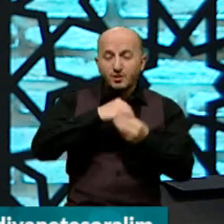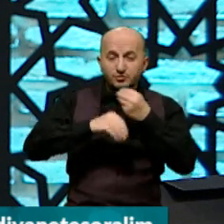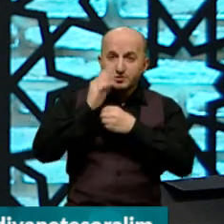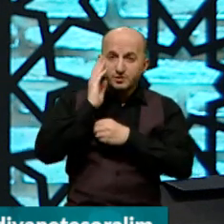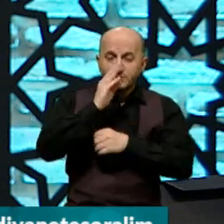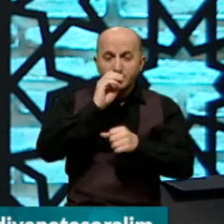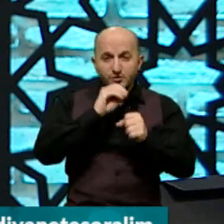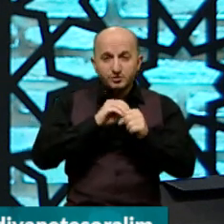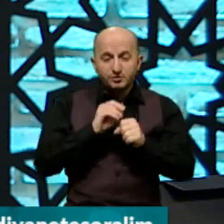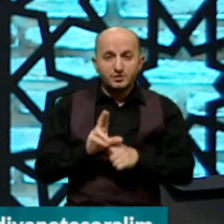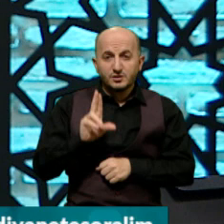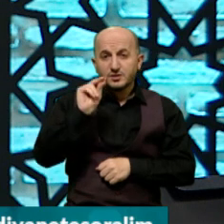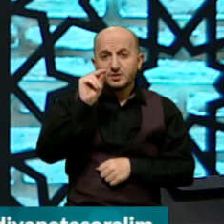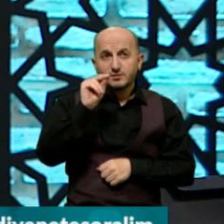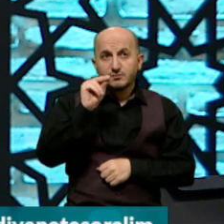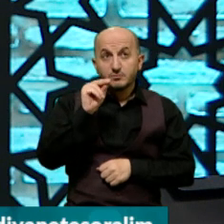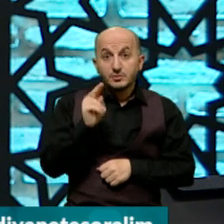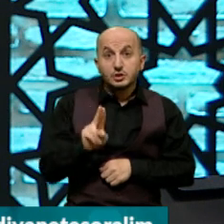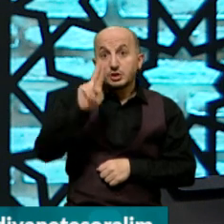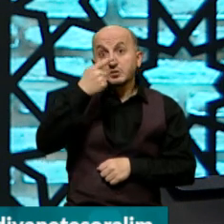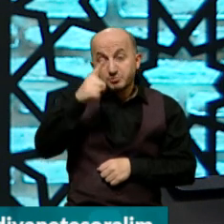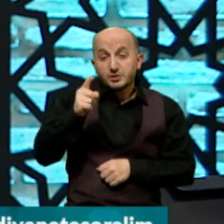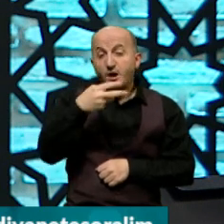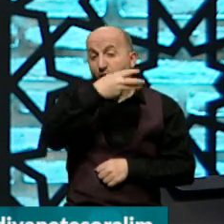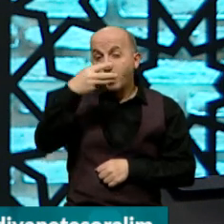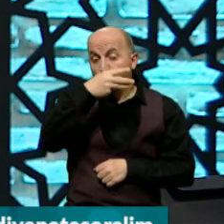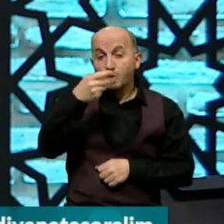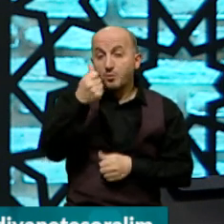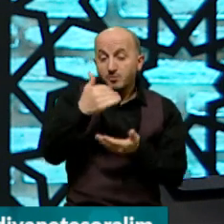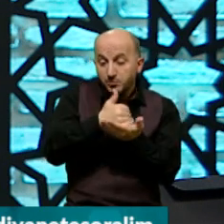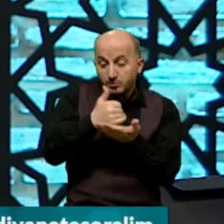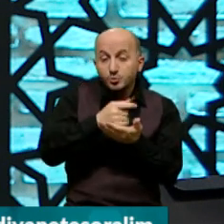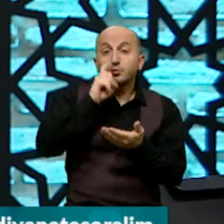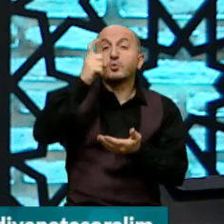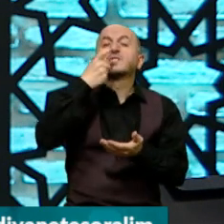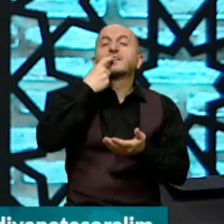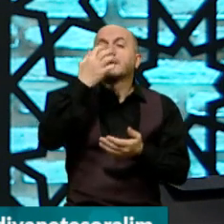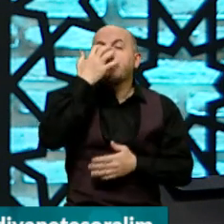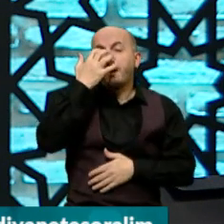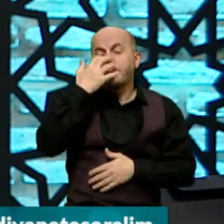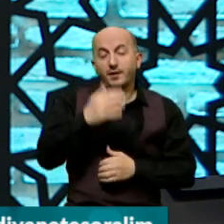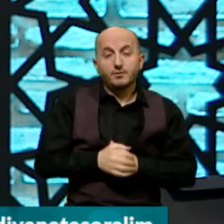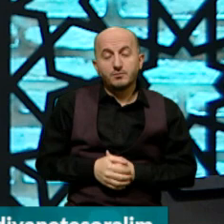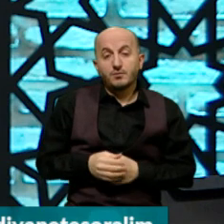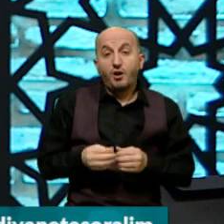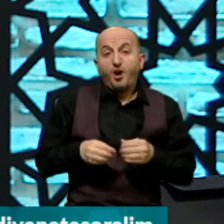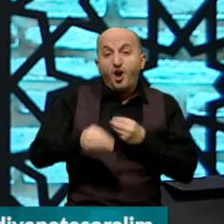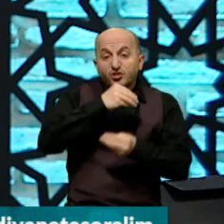için 7000 avro para biriktirdim diyor ve 9 yıldır da bekliyoruz. Hac henüz bize